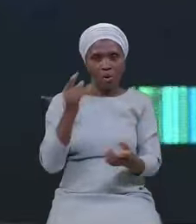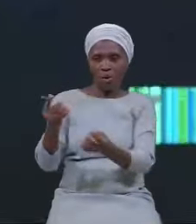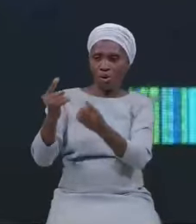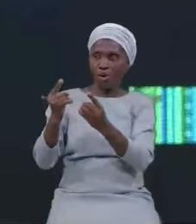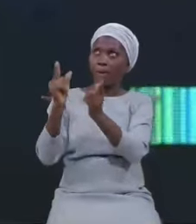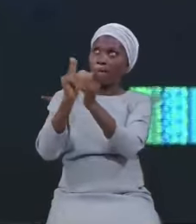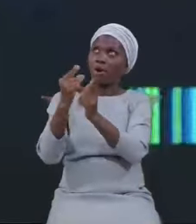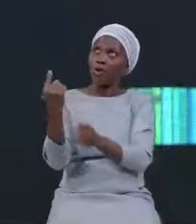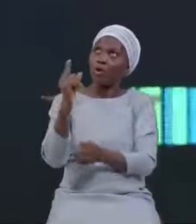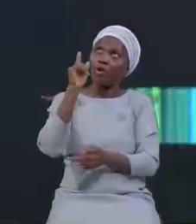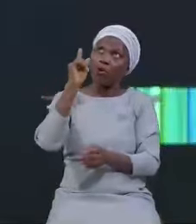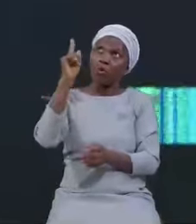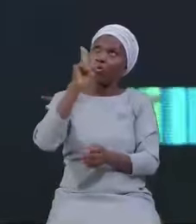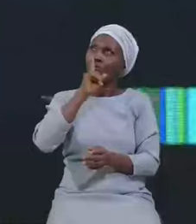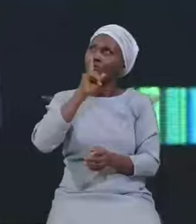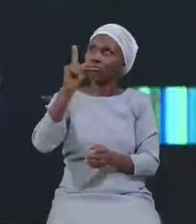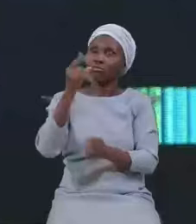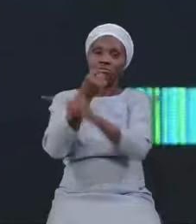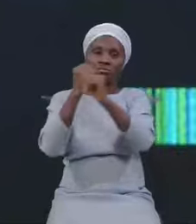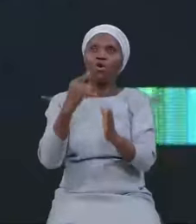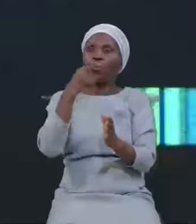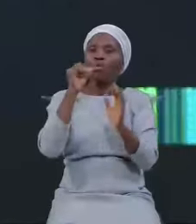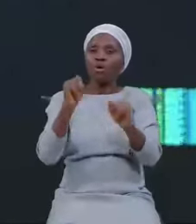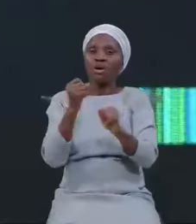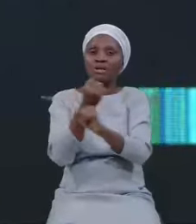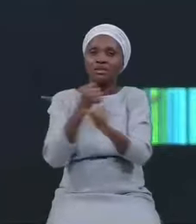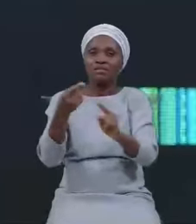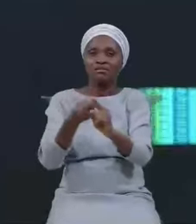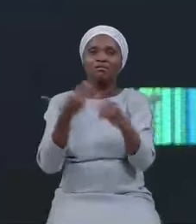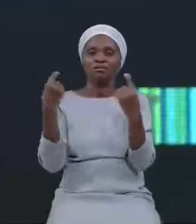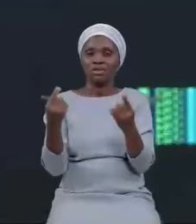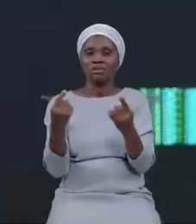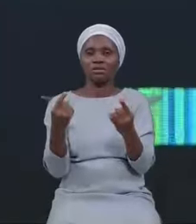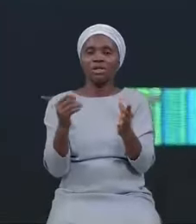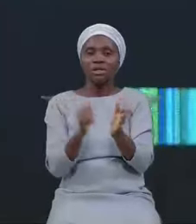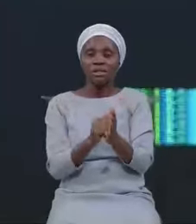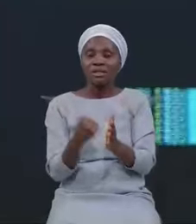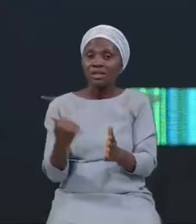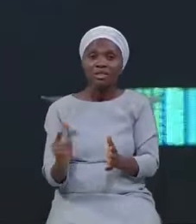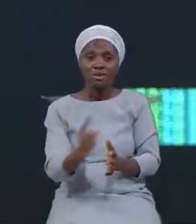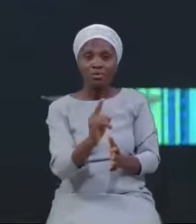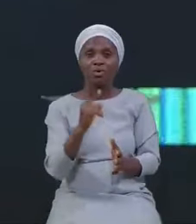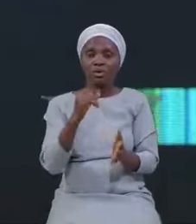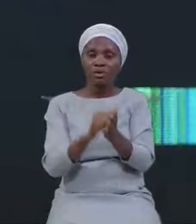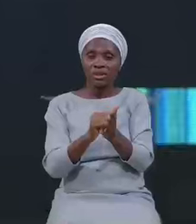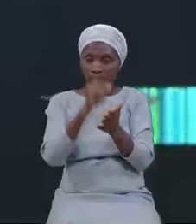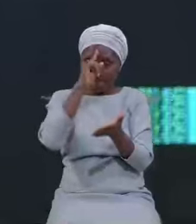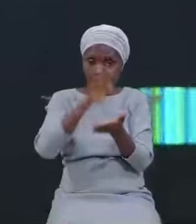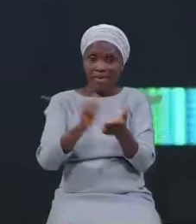sauver du péché, afin que quiconque croit en lui ne périsse